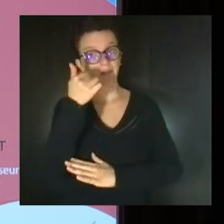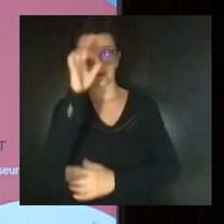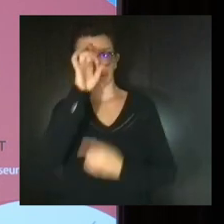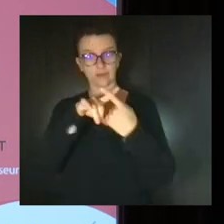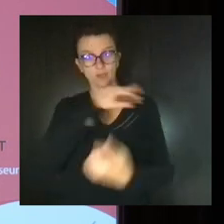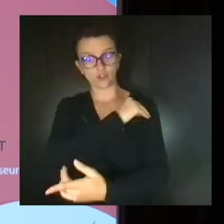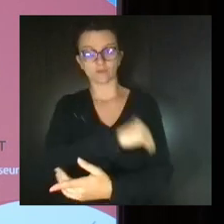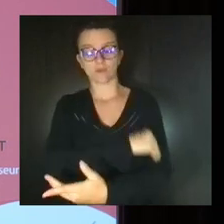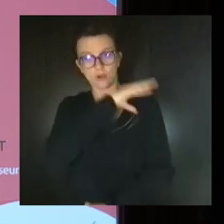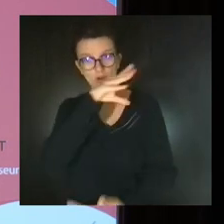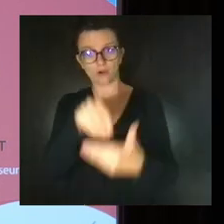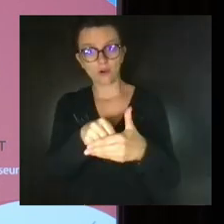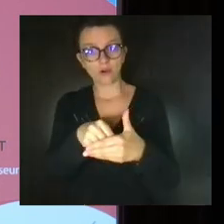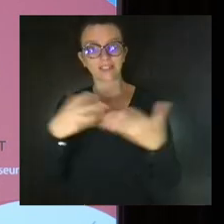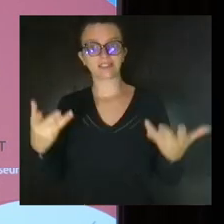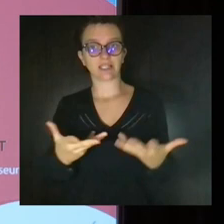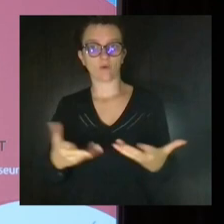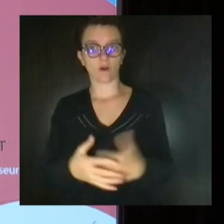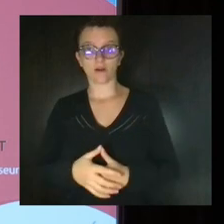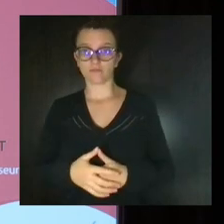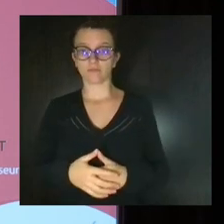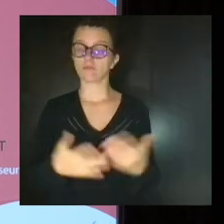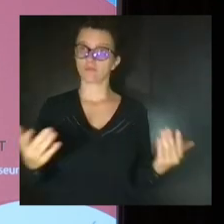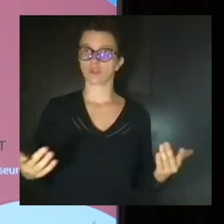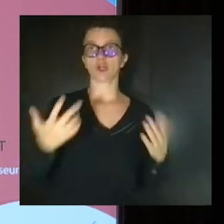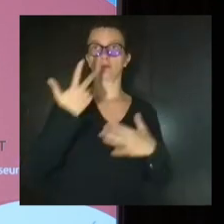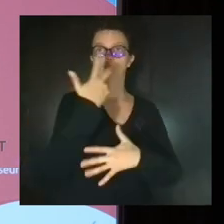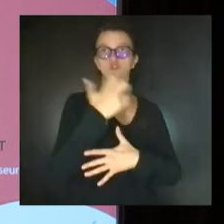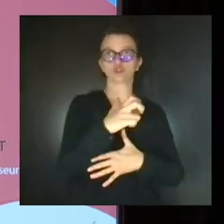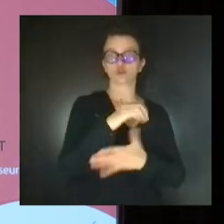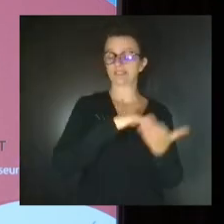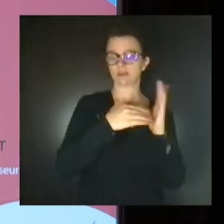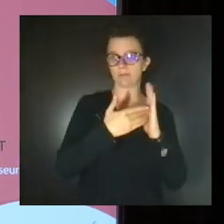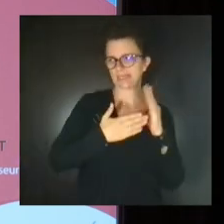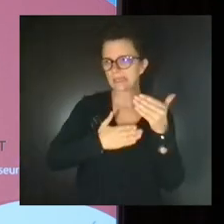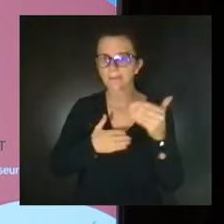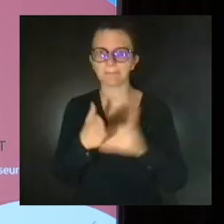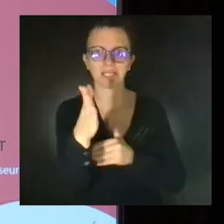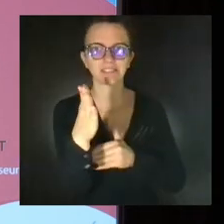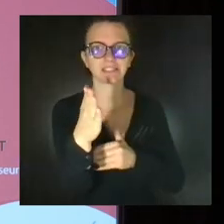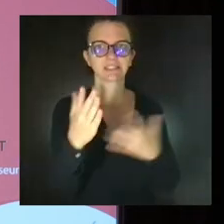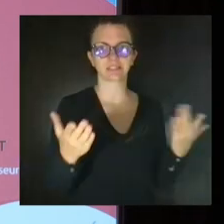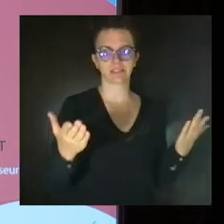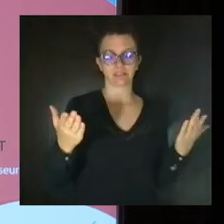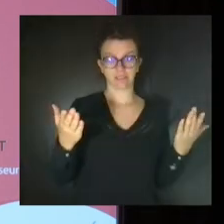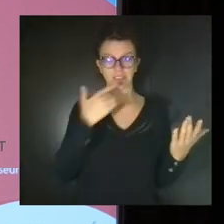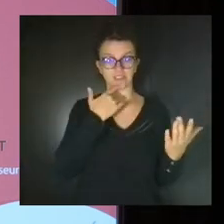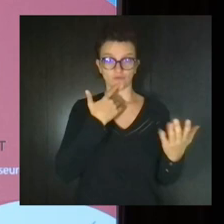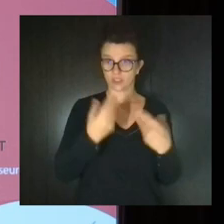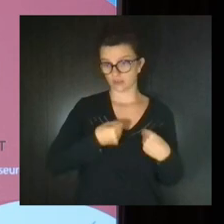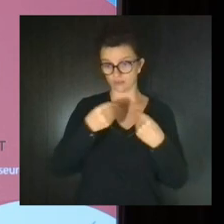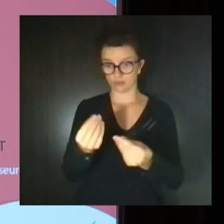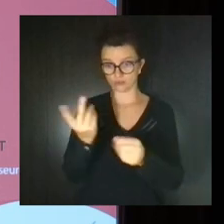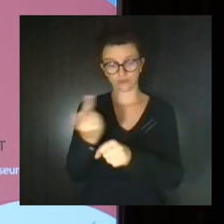sport et de l'activité physique, et bien, c'est permettre à ces gens de dépasser les 300 mètres, comme ça a été évoqué tout à l'heure, autour de chez eux, et c'est de leur fournir des